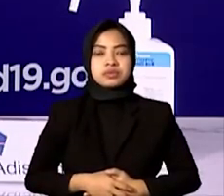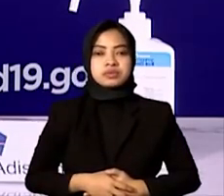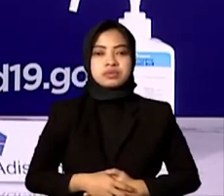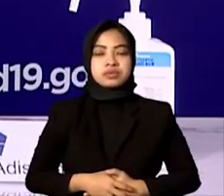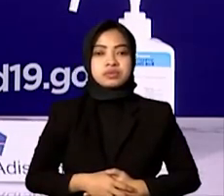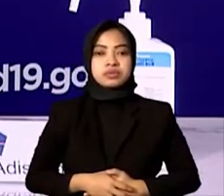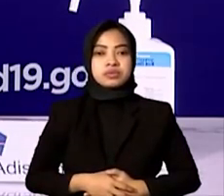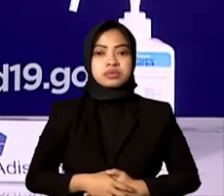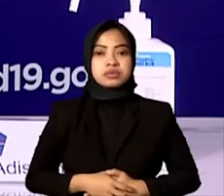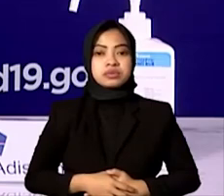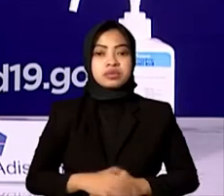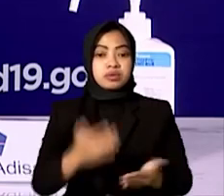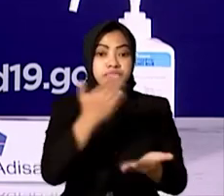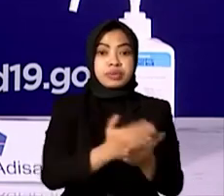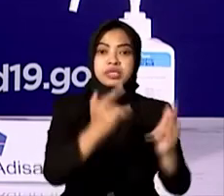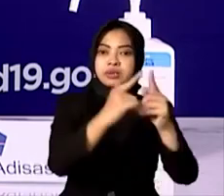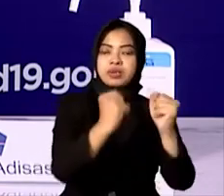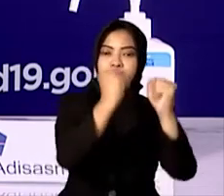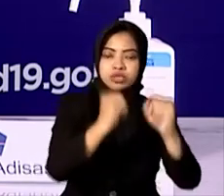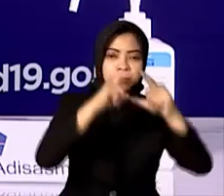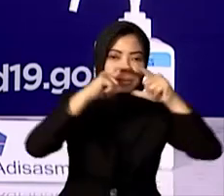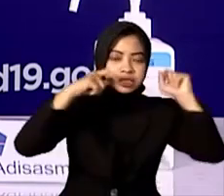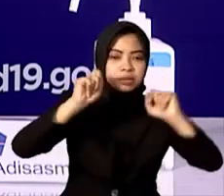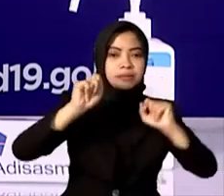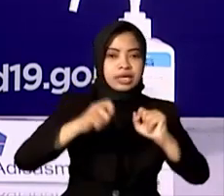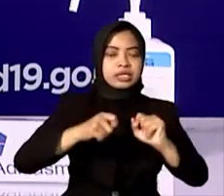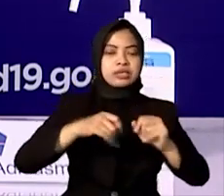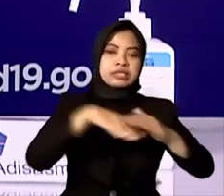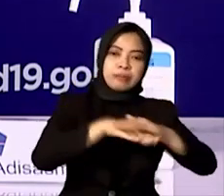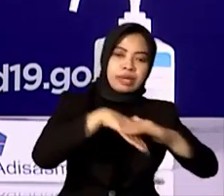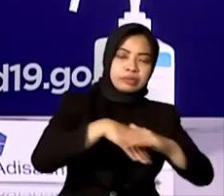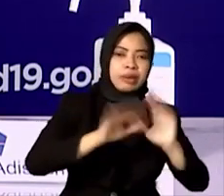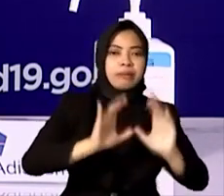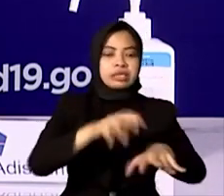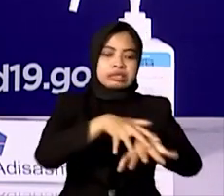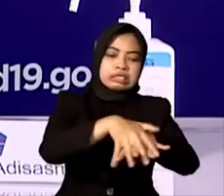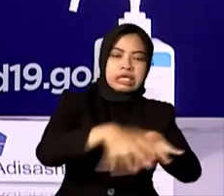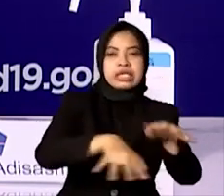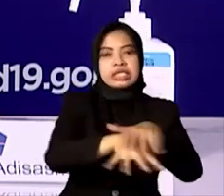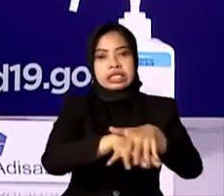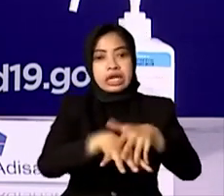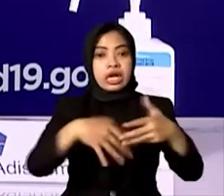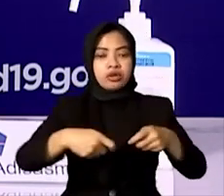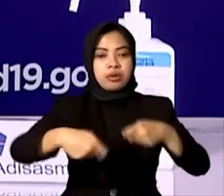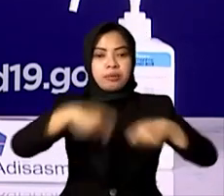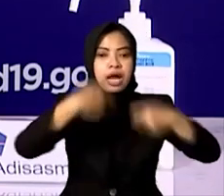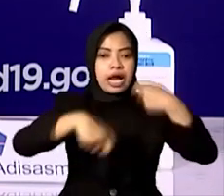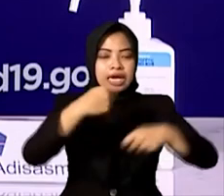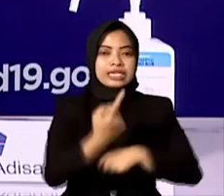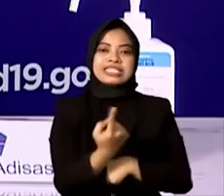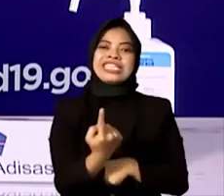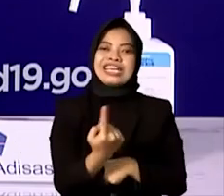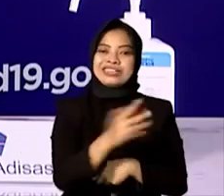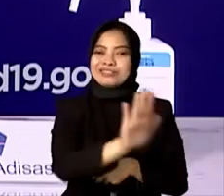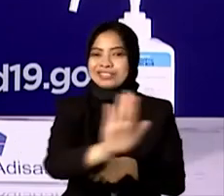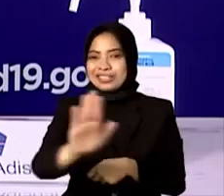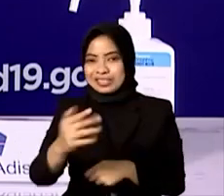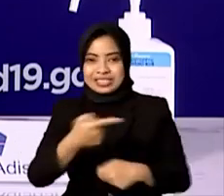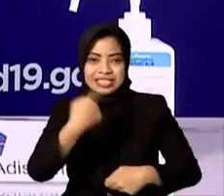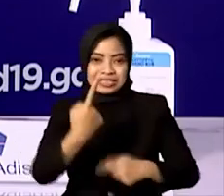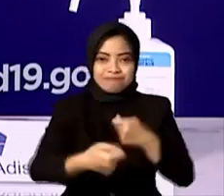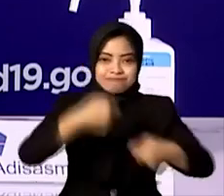dipastikan masyarakat mempunyai masker cadangan hand sanitizer dan alat makan pribadi